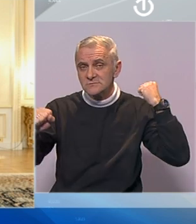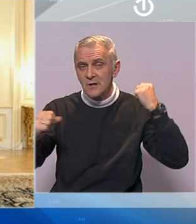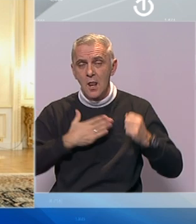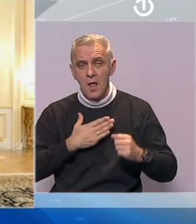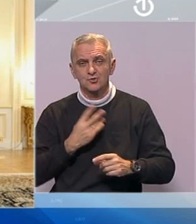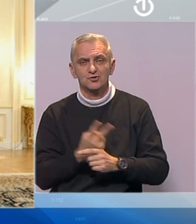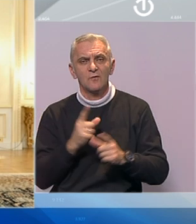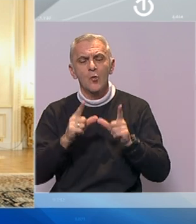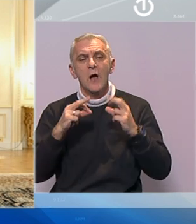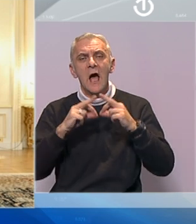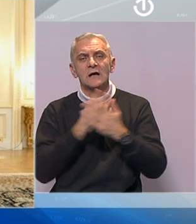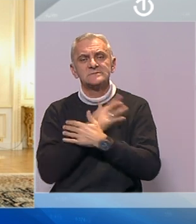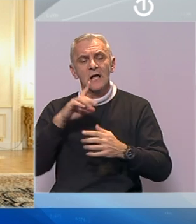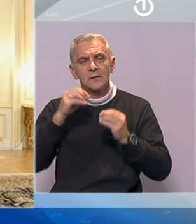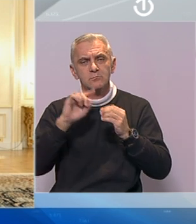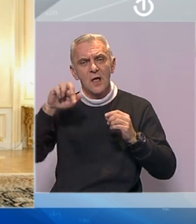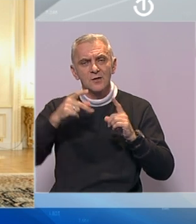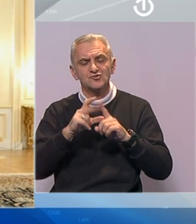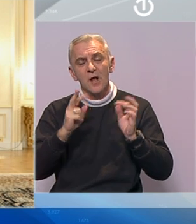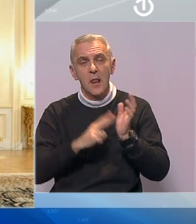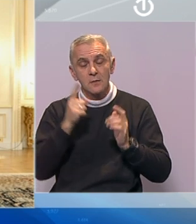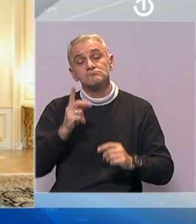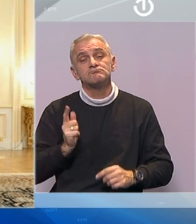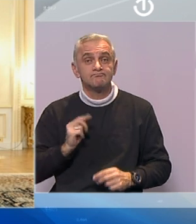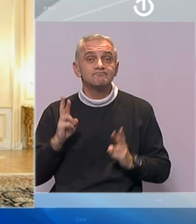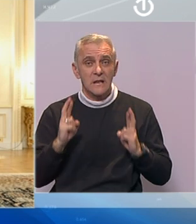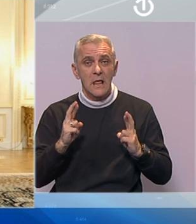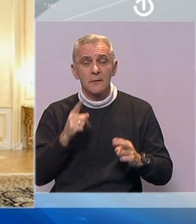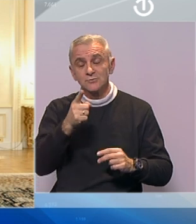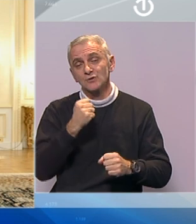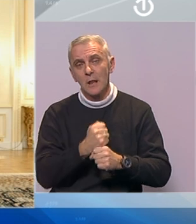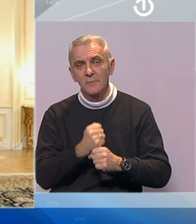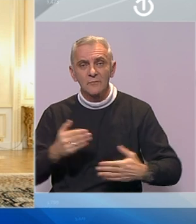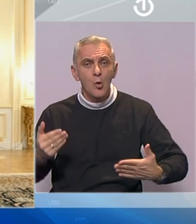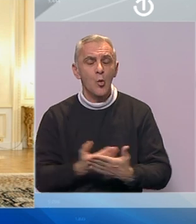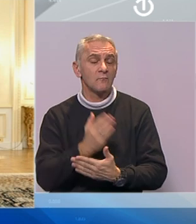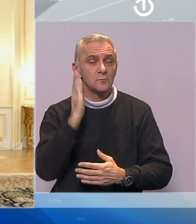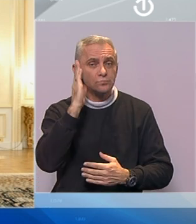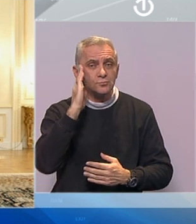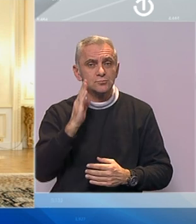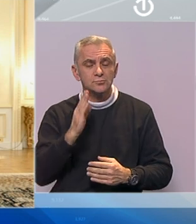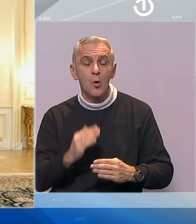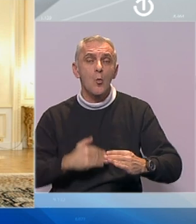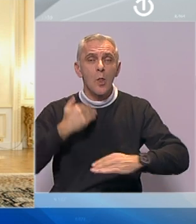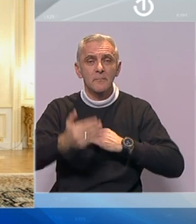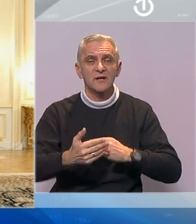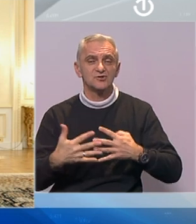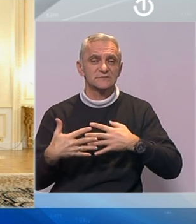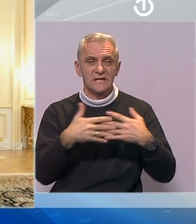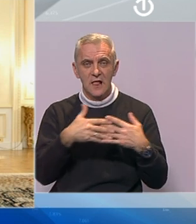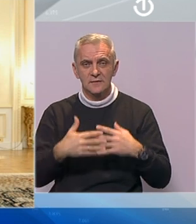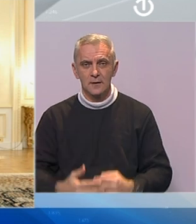zemlje u Azerbejdžanu i izrazila nadu da će time biti stvorene nove perspektive za unapređenje